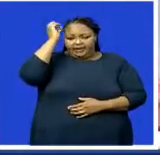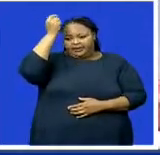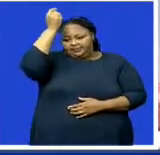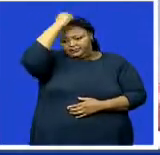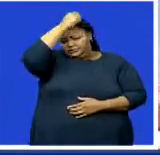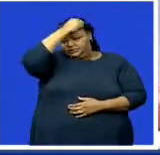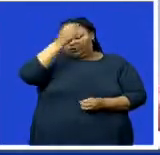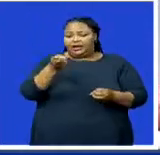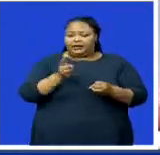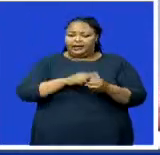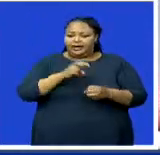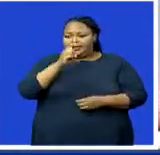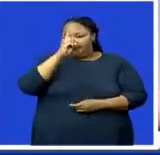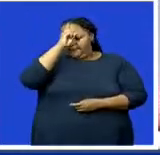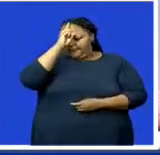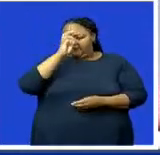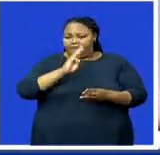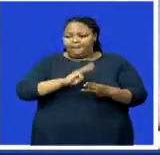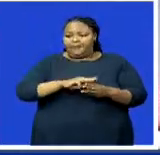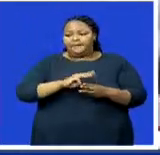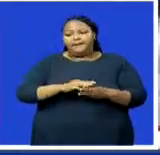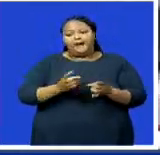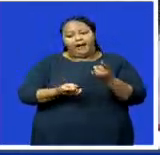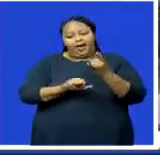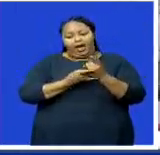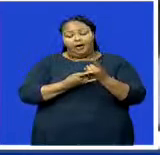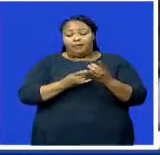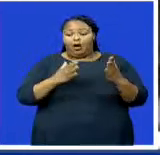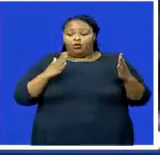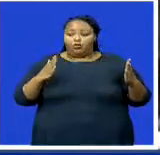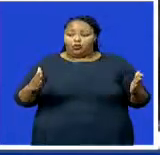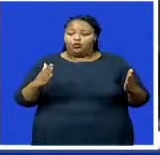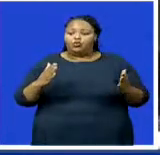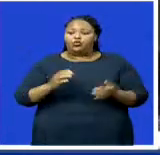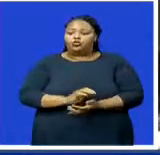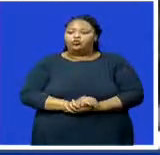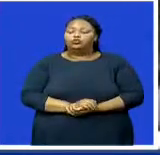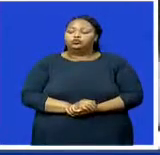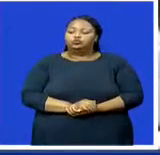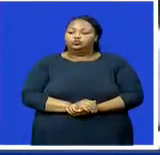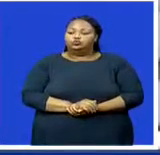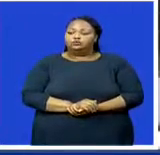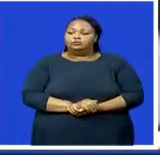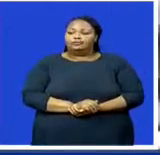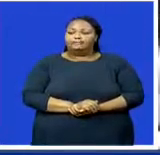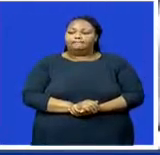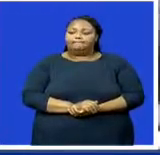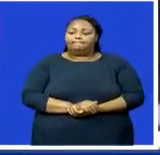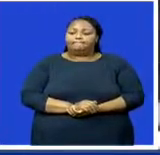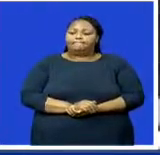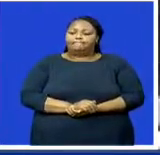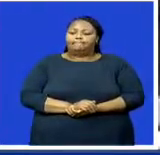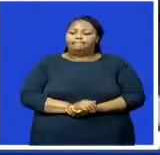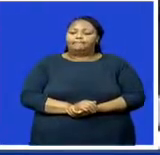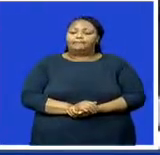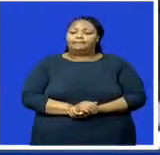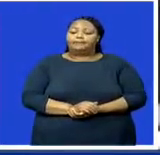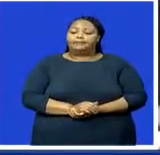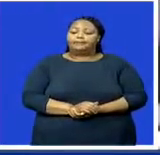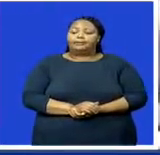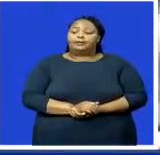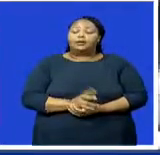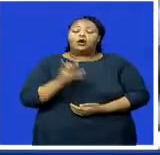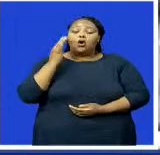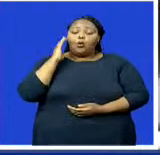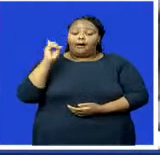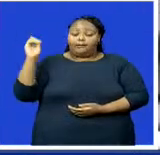ngobe ede abasebenza wentonga esikhathi sinye. Si foundation siphindzeke ngoma nasifika asimnikethe gogo